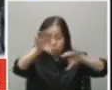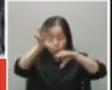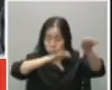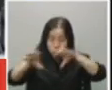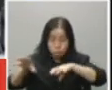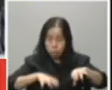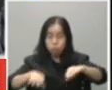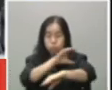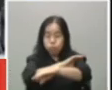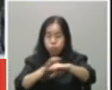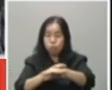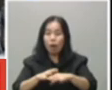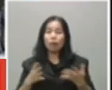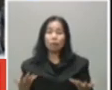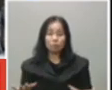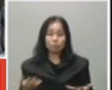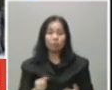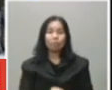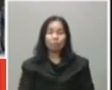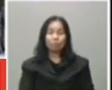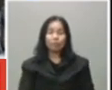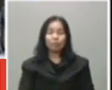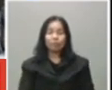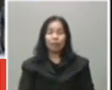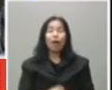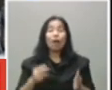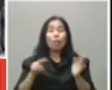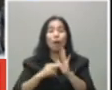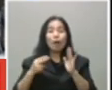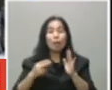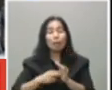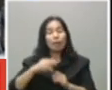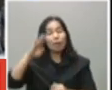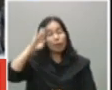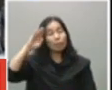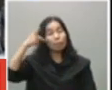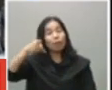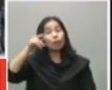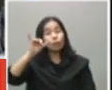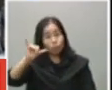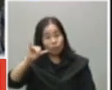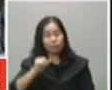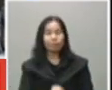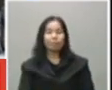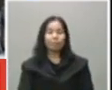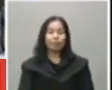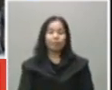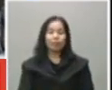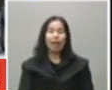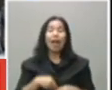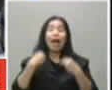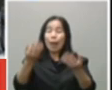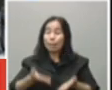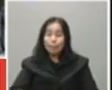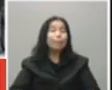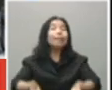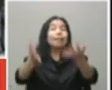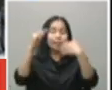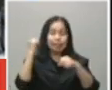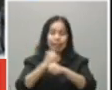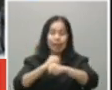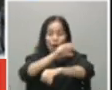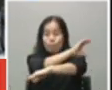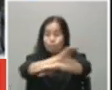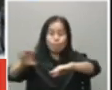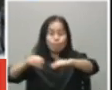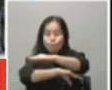ข้อเท็จจริงก็คือพลเอกประยุทธ์ไฟเขียวไงให้สร้างรถไฟฟ้าพร้อมกันทั่วทั้ง